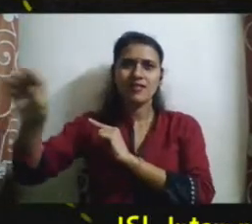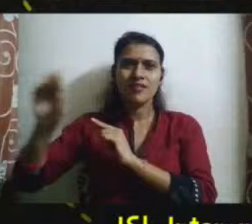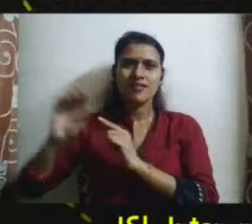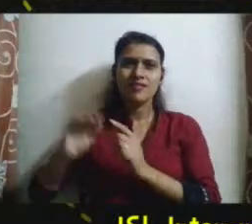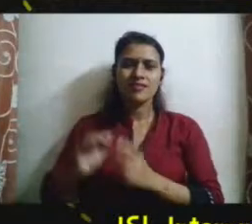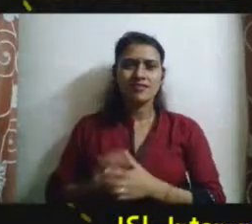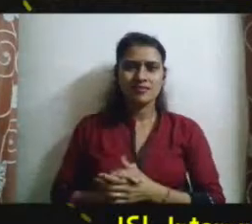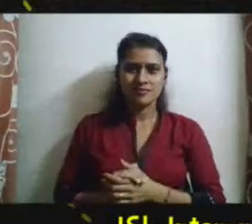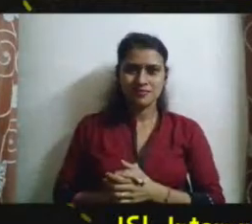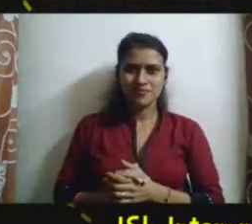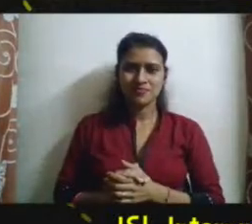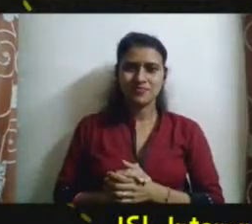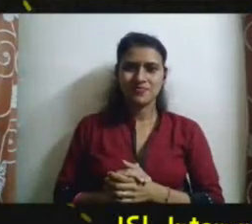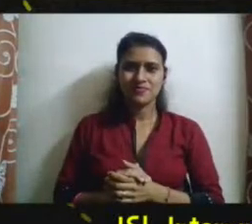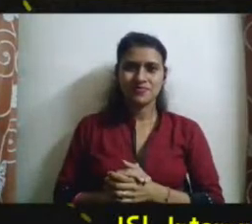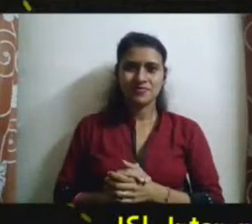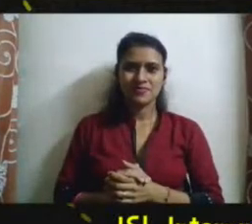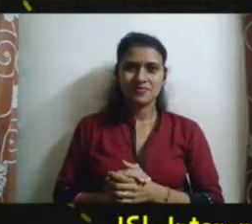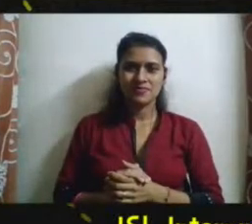दोगाना,